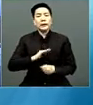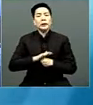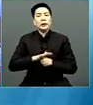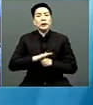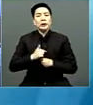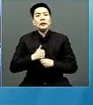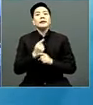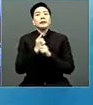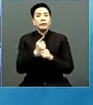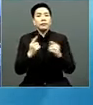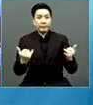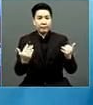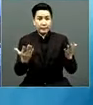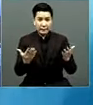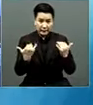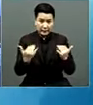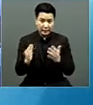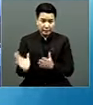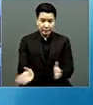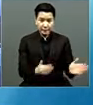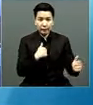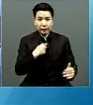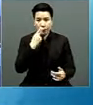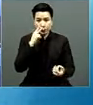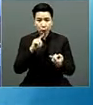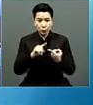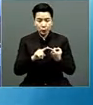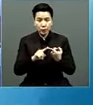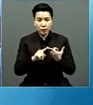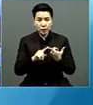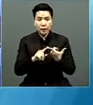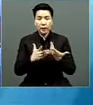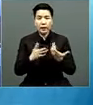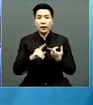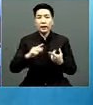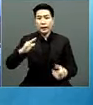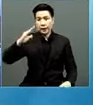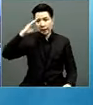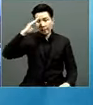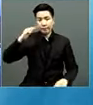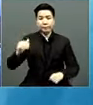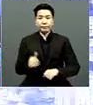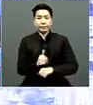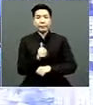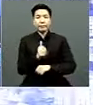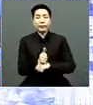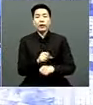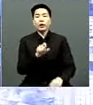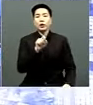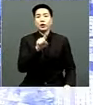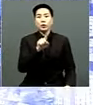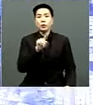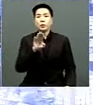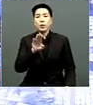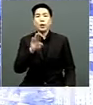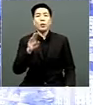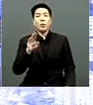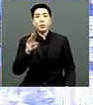ป็นตามนั้นครับมาดูการรายงานของทางท่านผู้บัญชาการทหารสูงสุดในเรื่องของสปม.นะครับ